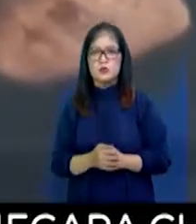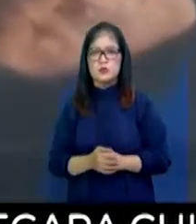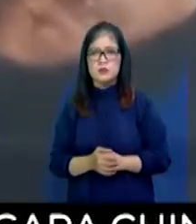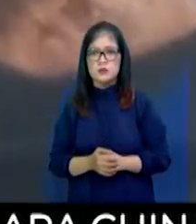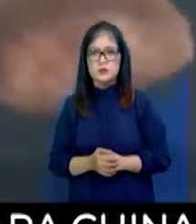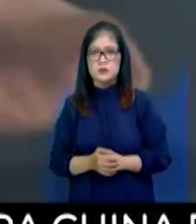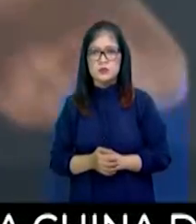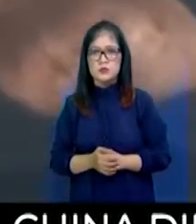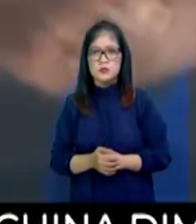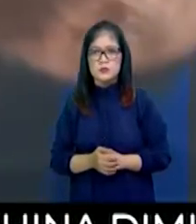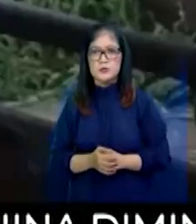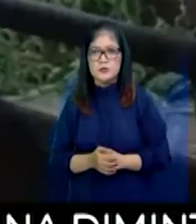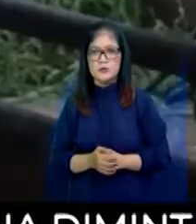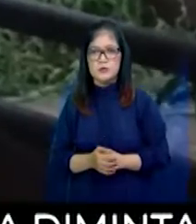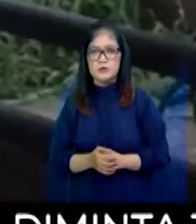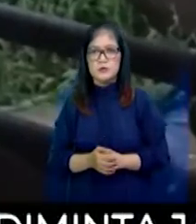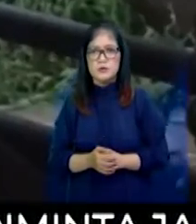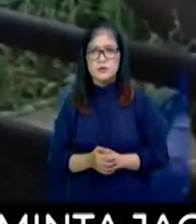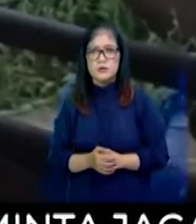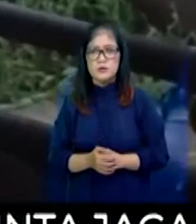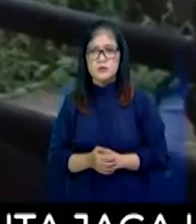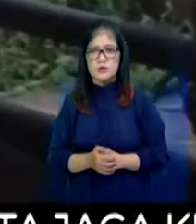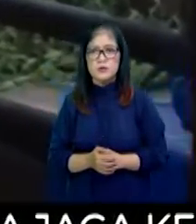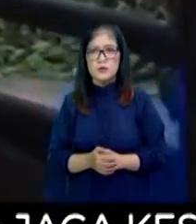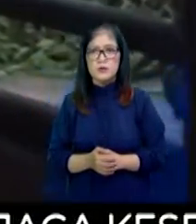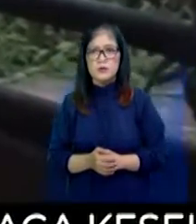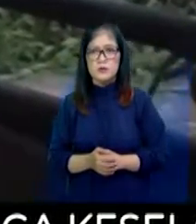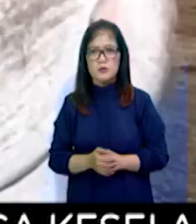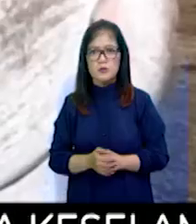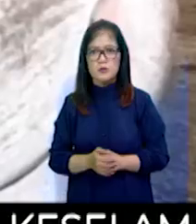Dari Mandailing Natal, Sumatera Utara, Ahmad Hussein Lubis, iNews, melaporkan.